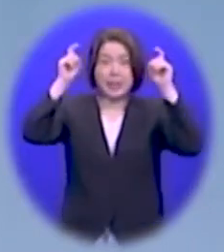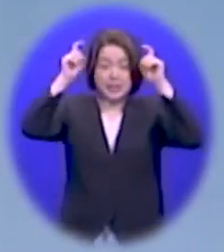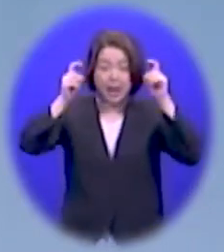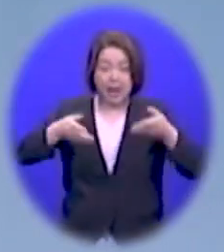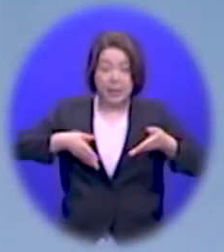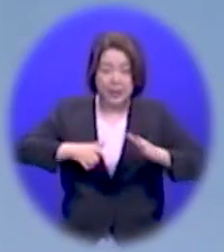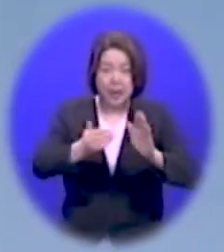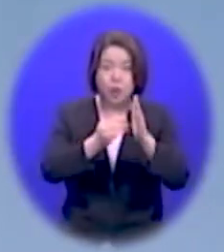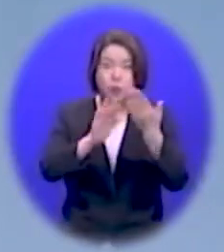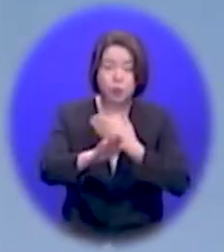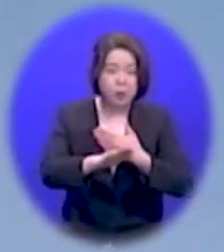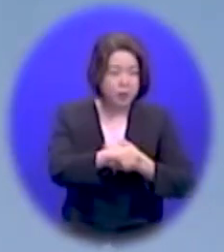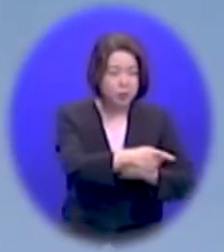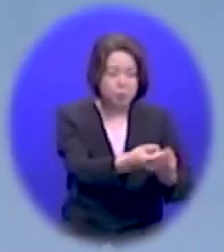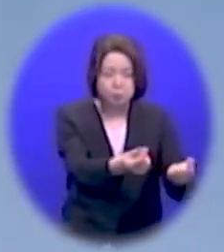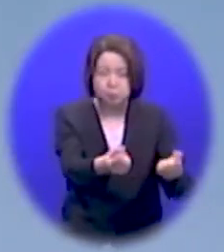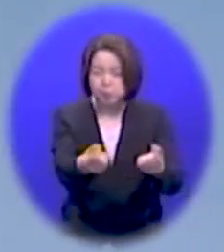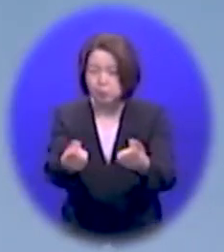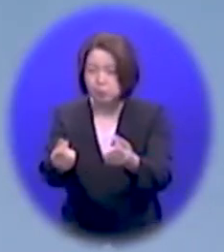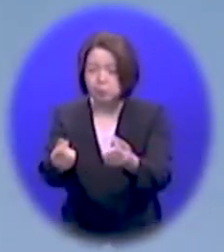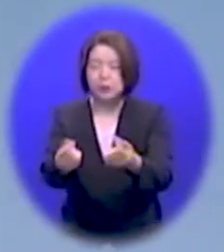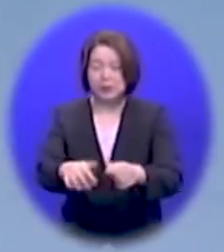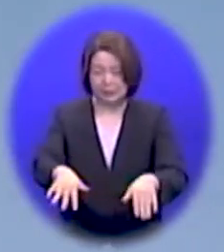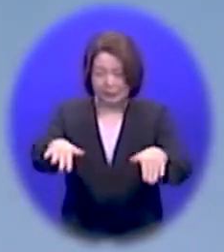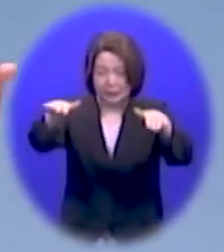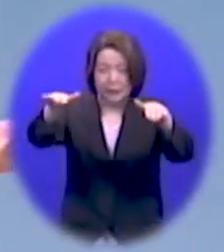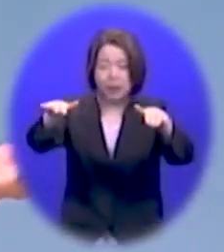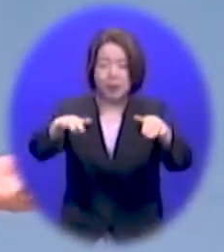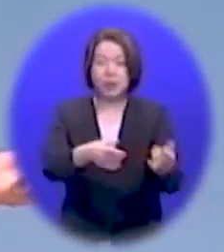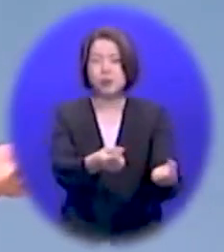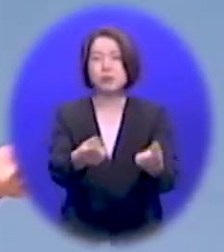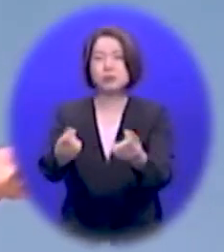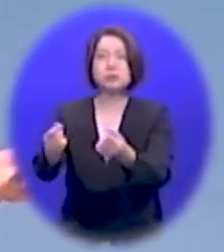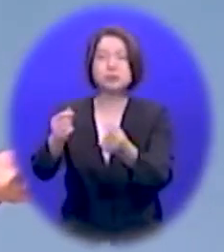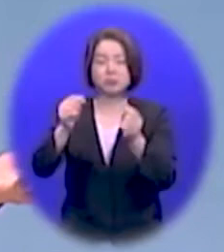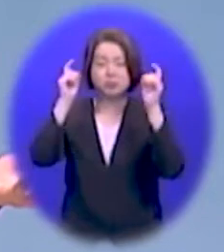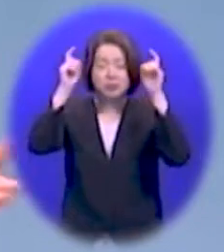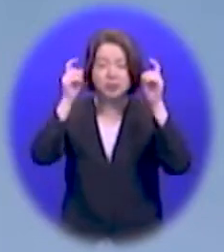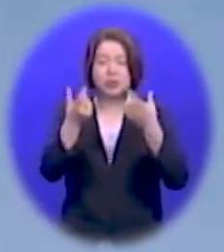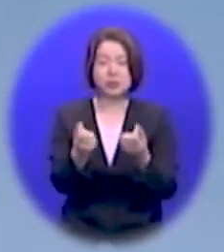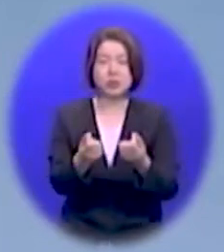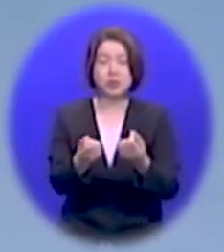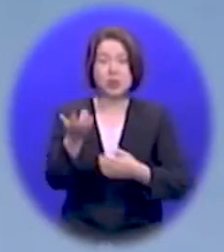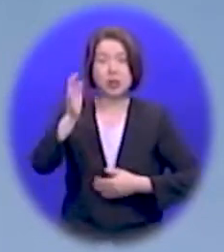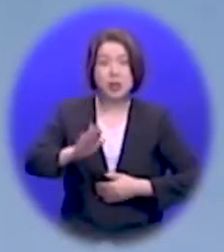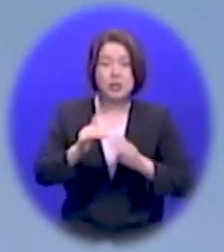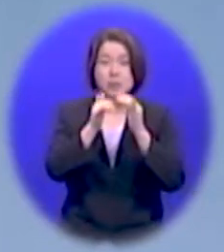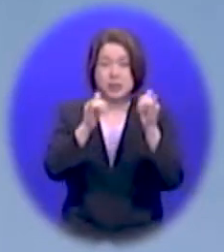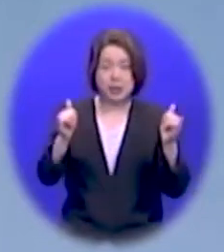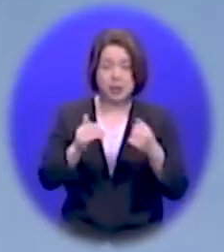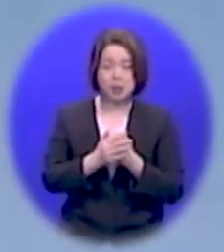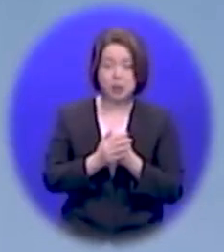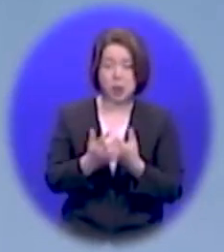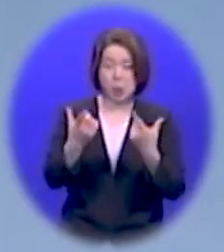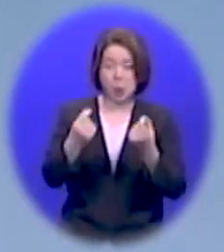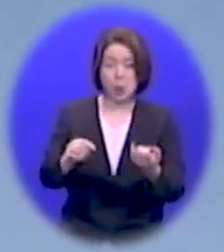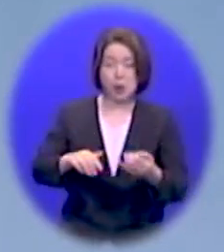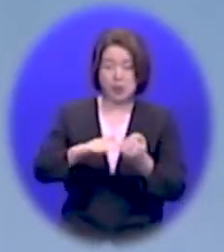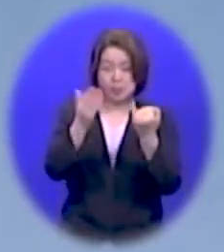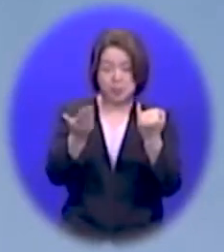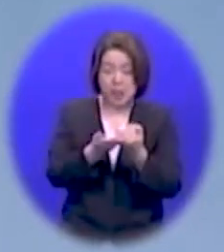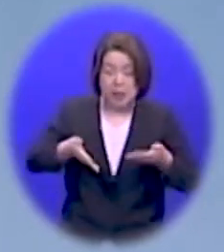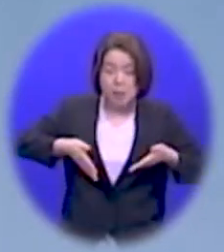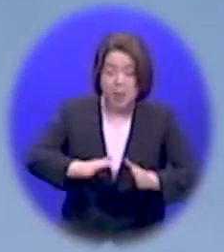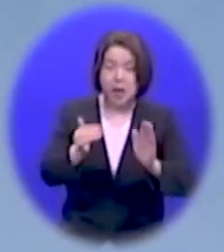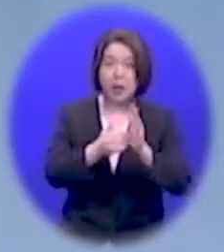보면 다 고객의 고객에 다 양이에요 사람은 다르잖아요 같은 배에서 태어나도 이렇게 다